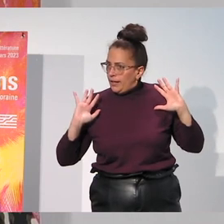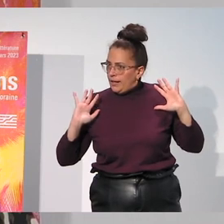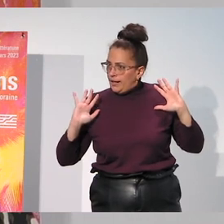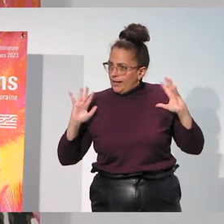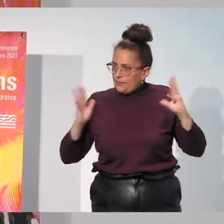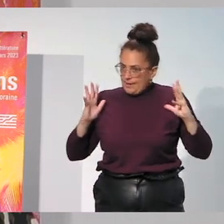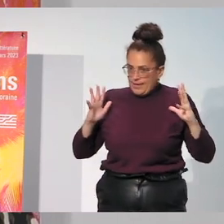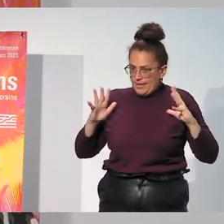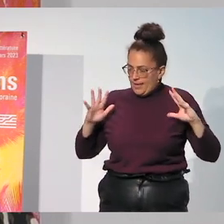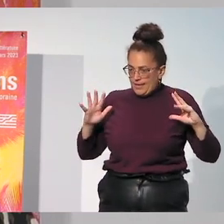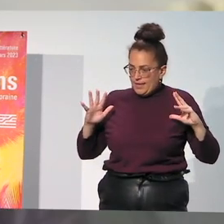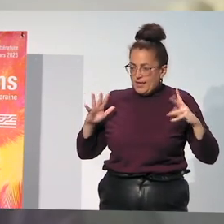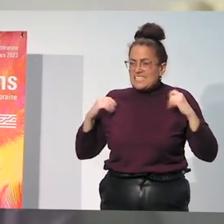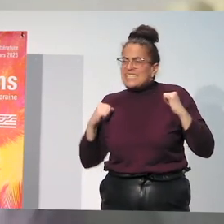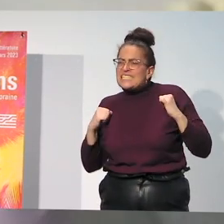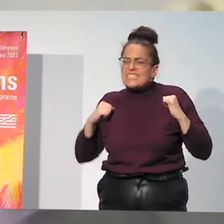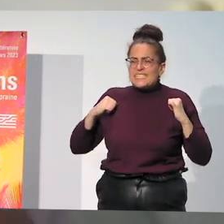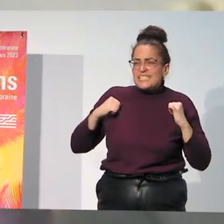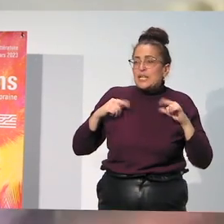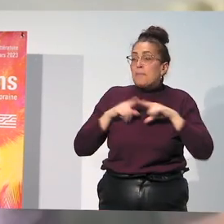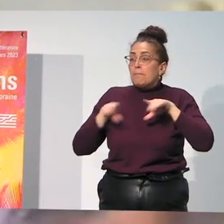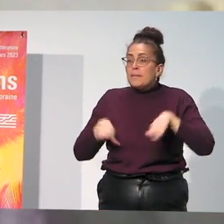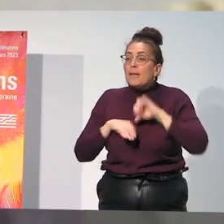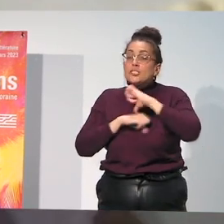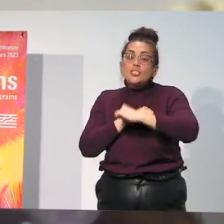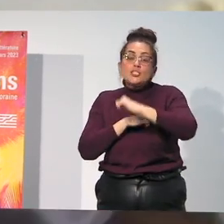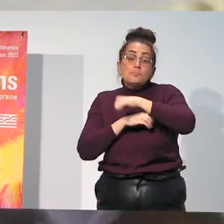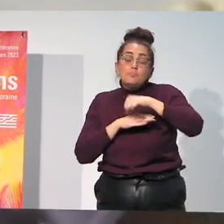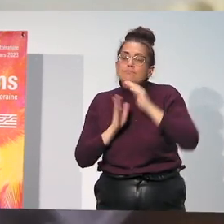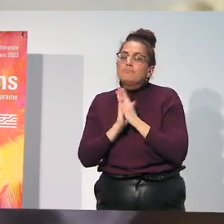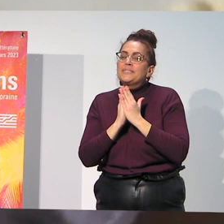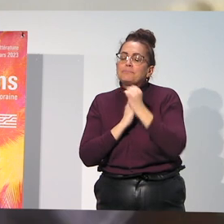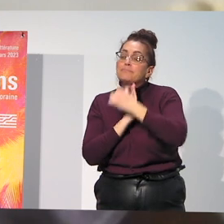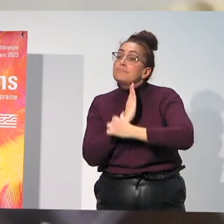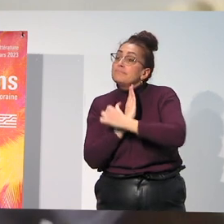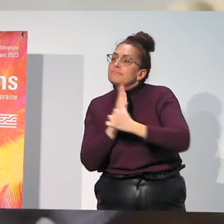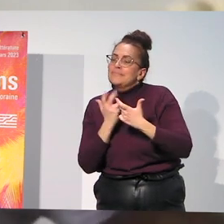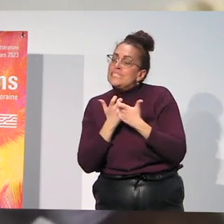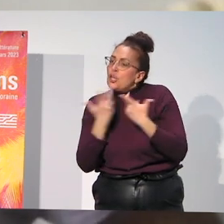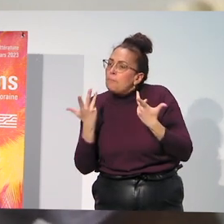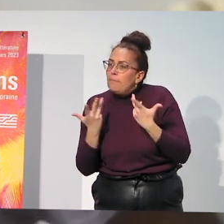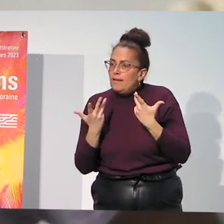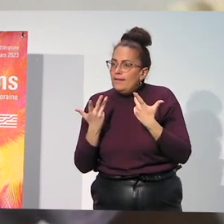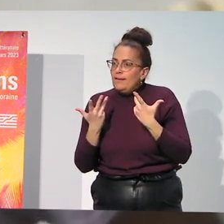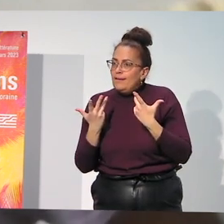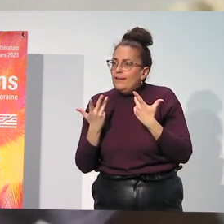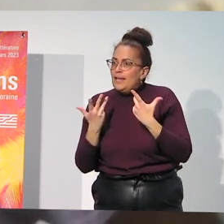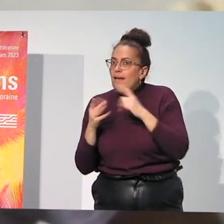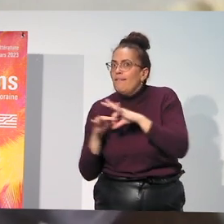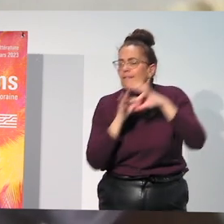peu biblique, comme ça, quelque chose qui soit solaire. C'est intéressant ce que vous racontez